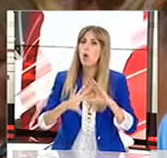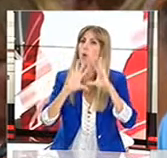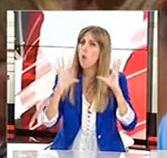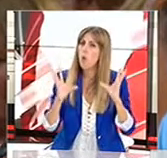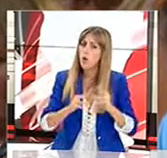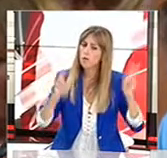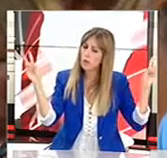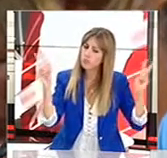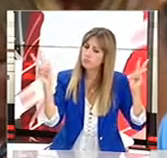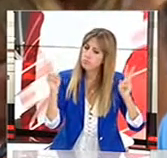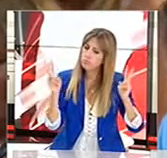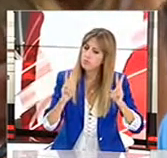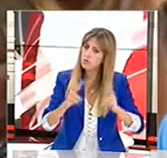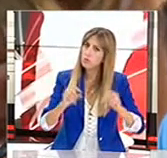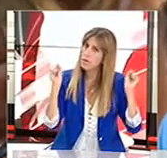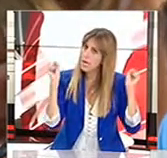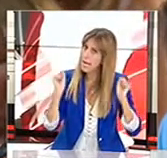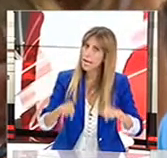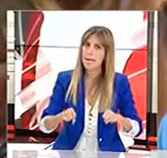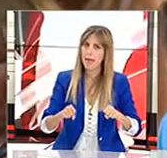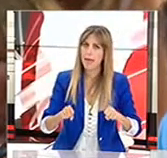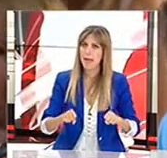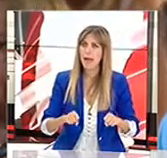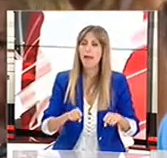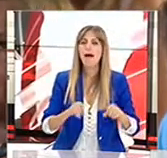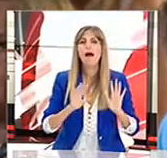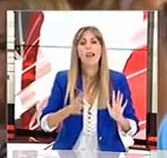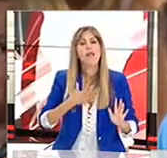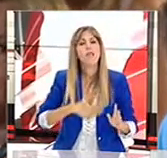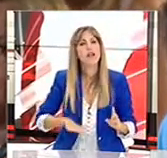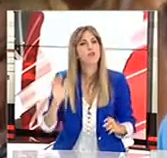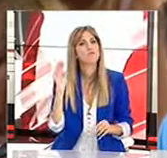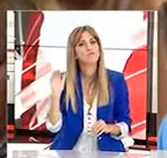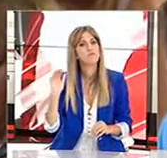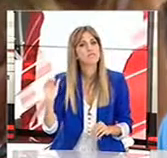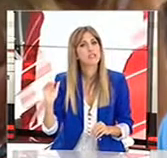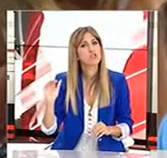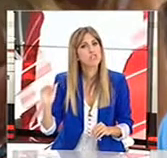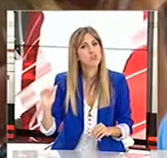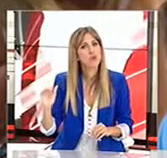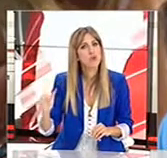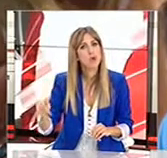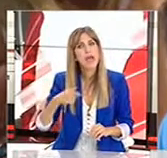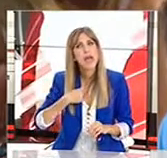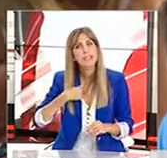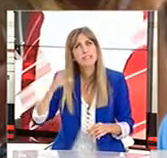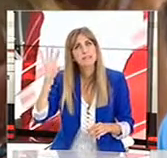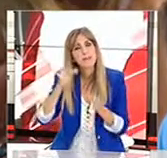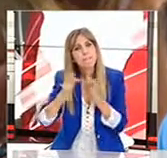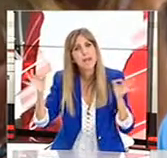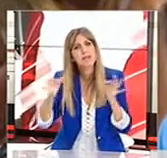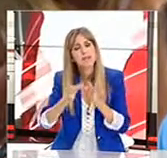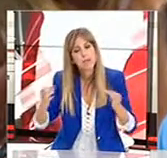δηλαδή σε αυτή τη δέσμη μέτρων. Υπάρχει πάλι μια διάθεση να κερδιθεί έδαφος ή ανακτηθεί έδαφος